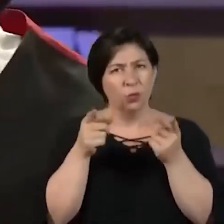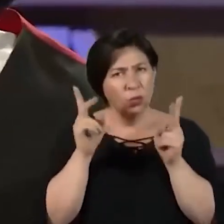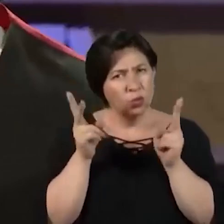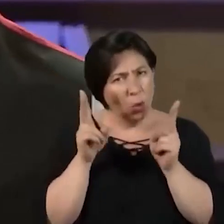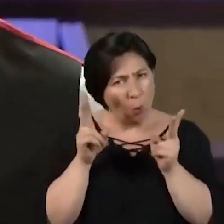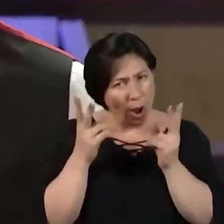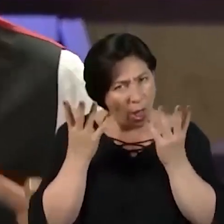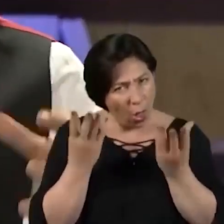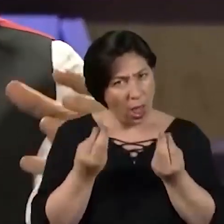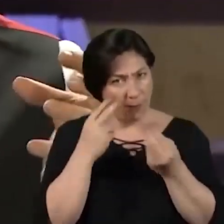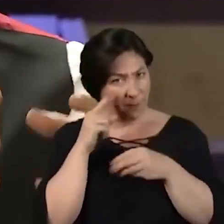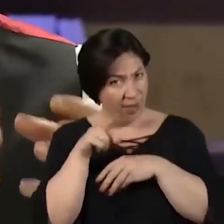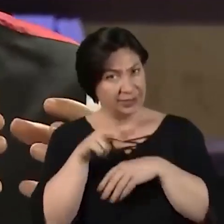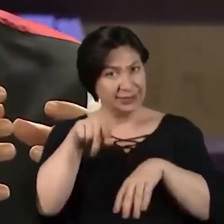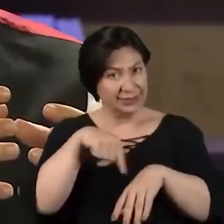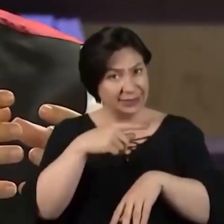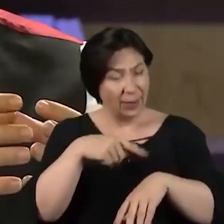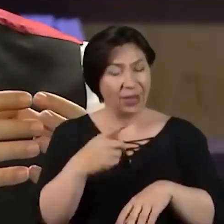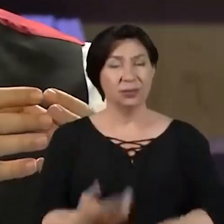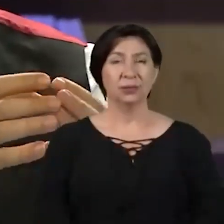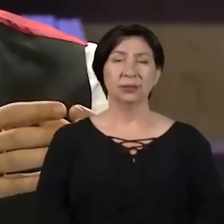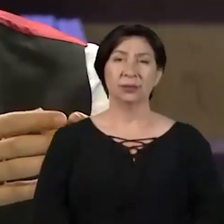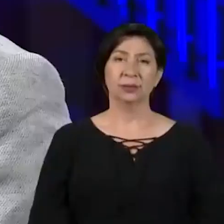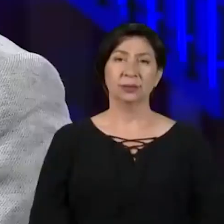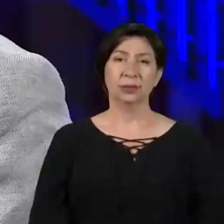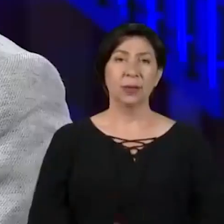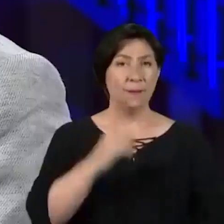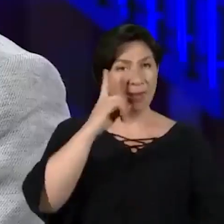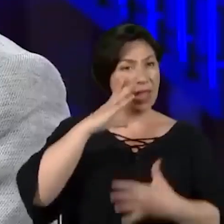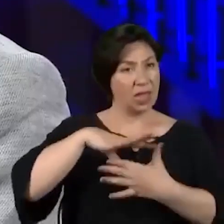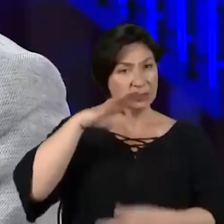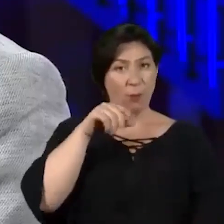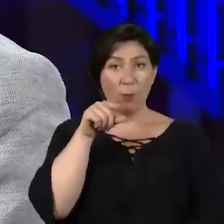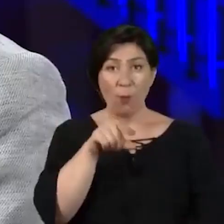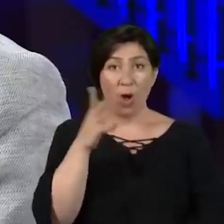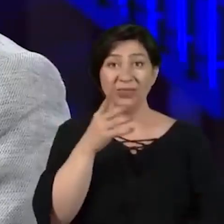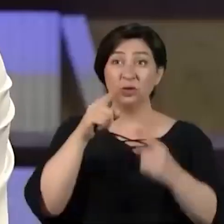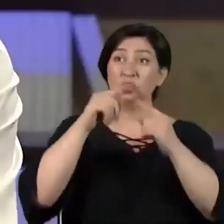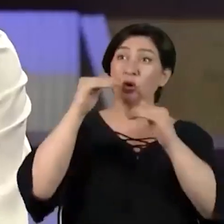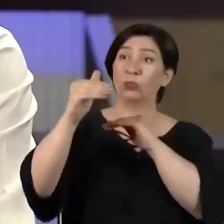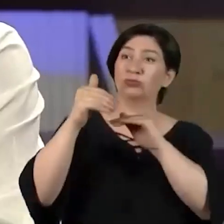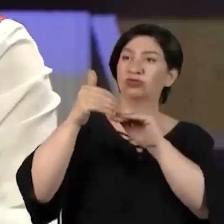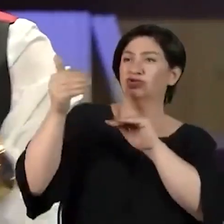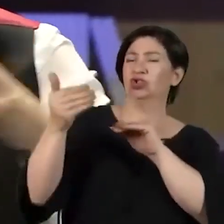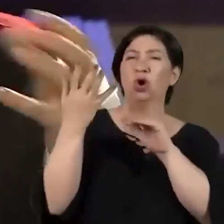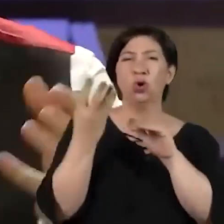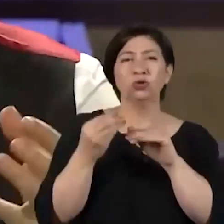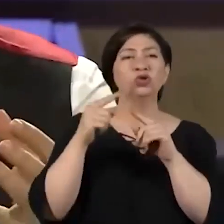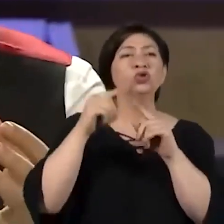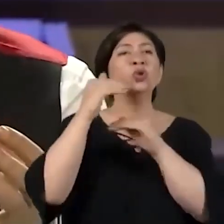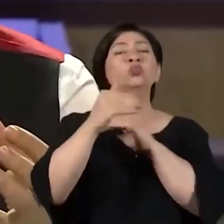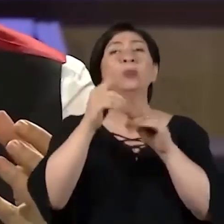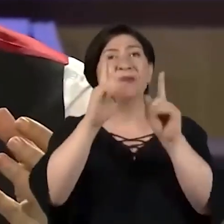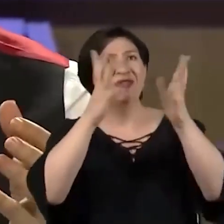normal şartlarda baktığında bir insan böylesine toplum dışı olmuş, toplumsal